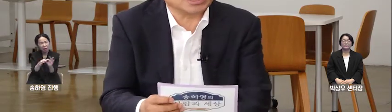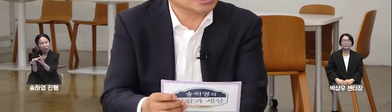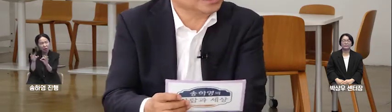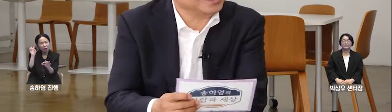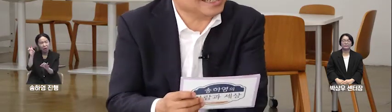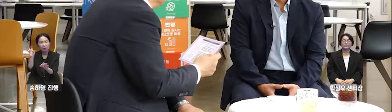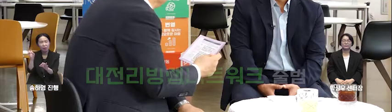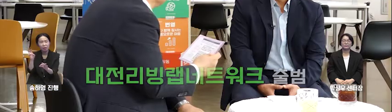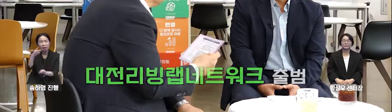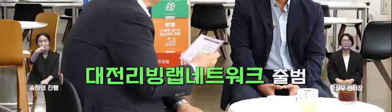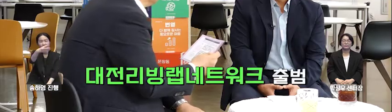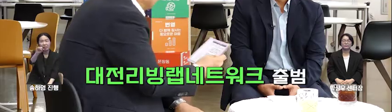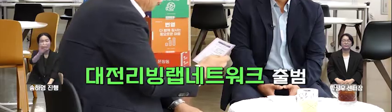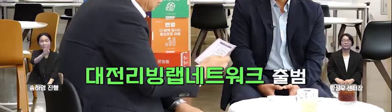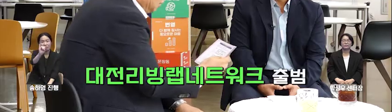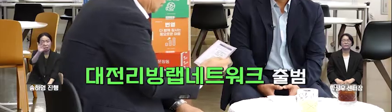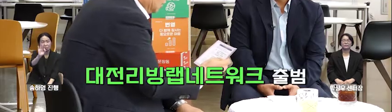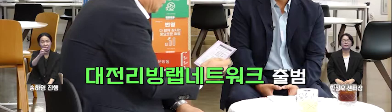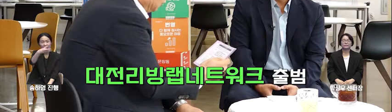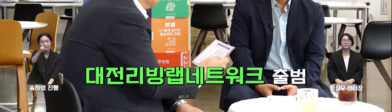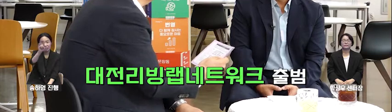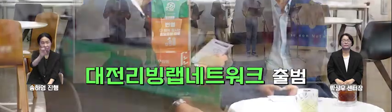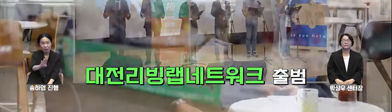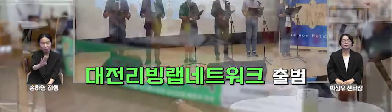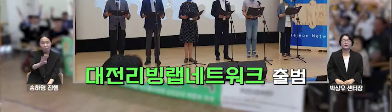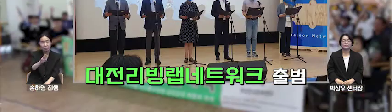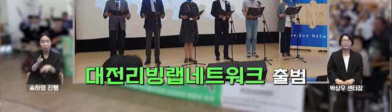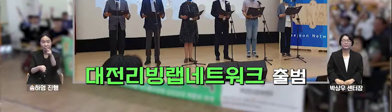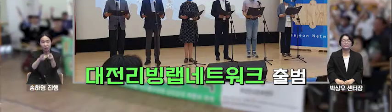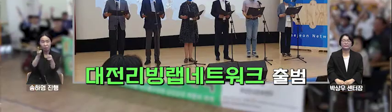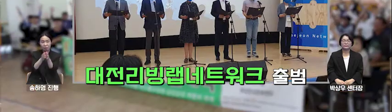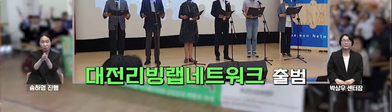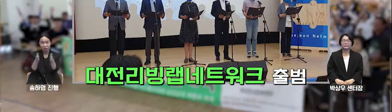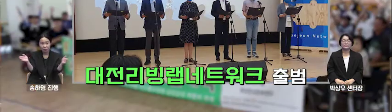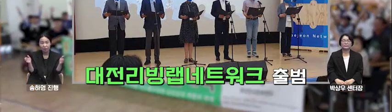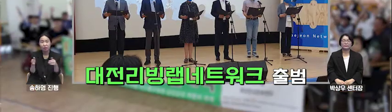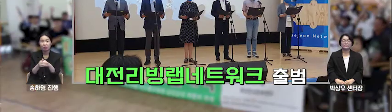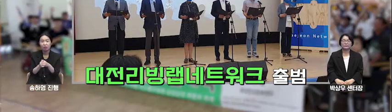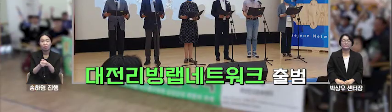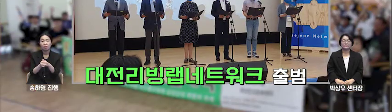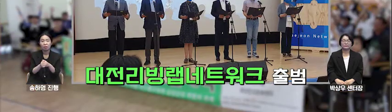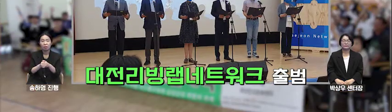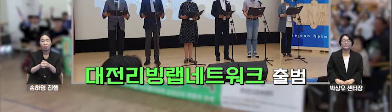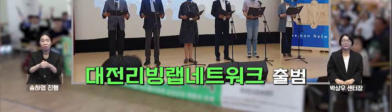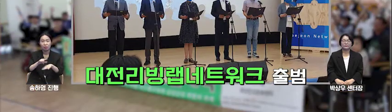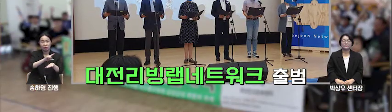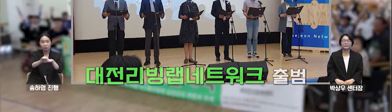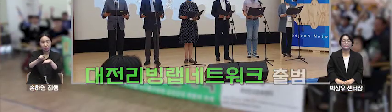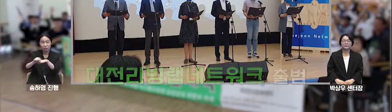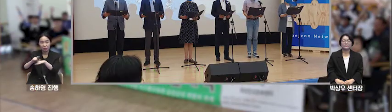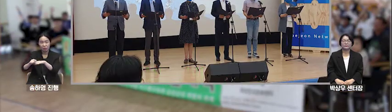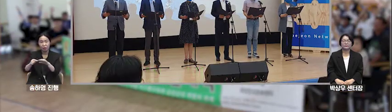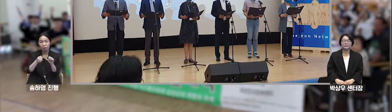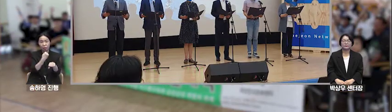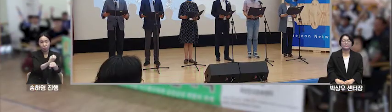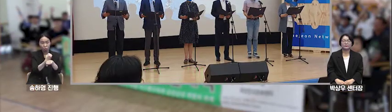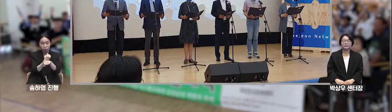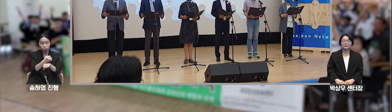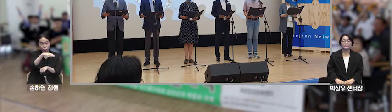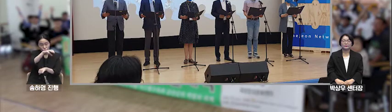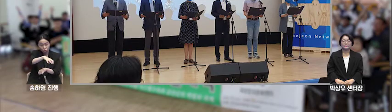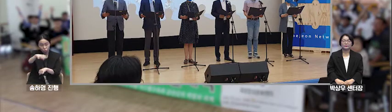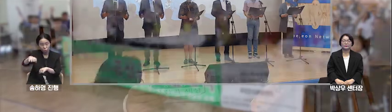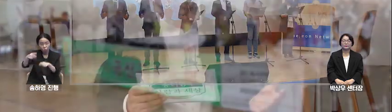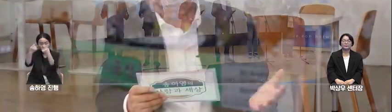것 같은데. 리빙랩 네트워크가 출범했다. 네. 그래가지고 보니까 지자체, 공공기관, 연구기관,